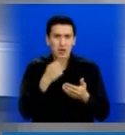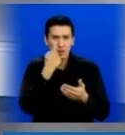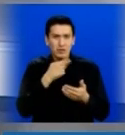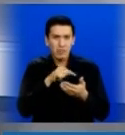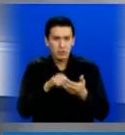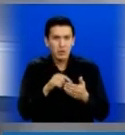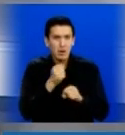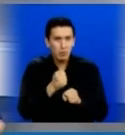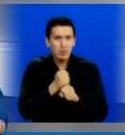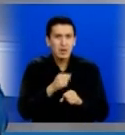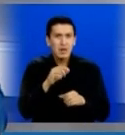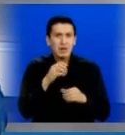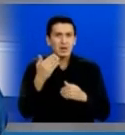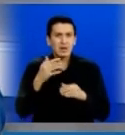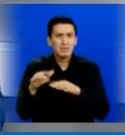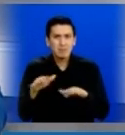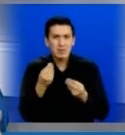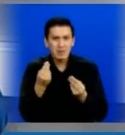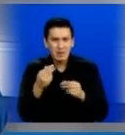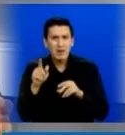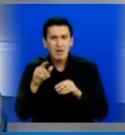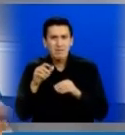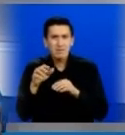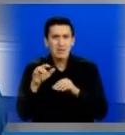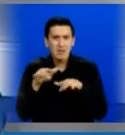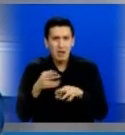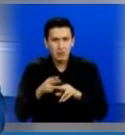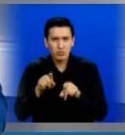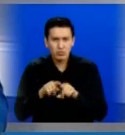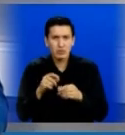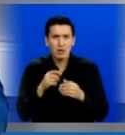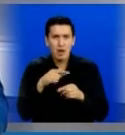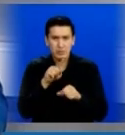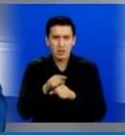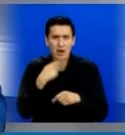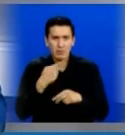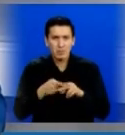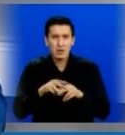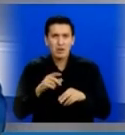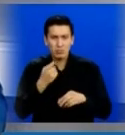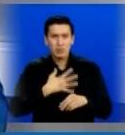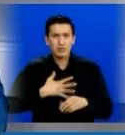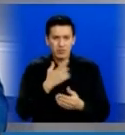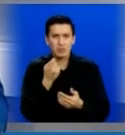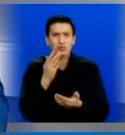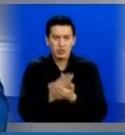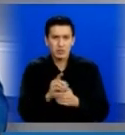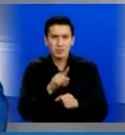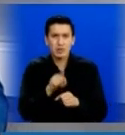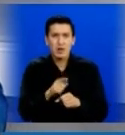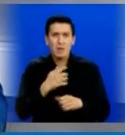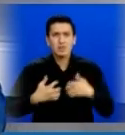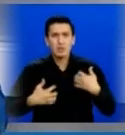и их сфера деятельности, конечно же, задевается в моменте консультации. Конечно, смятение есть. И есть некое